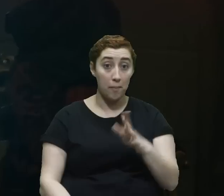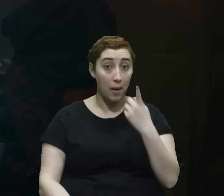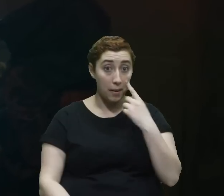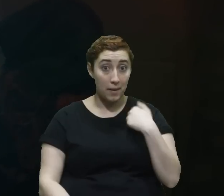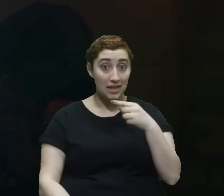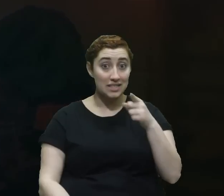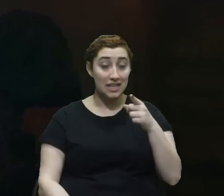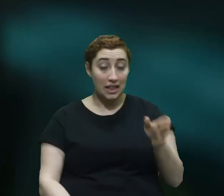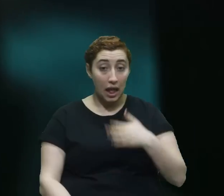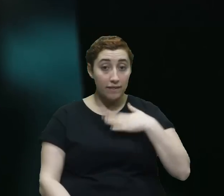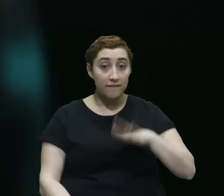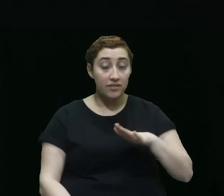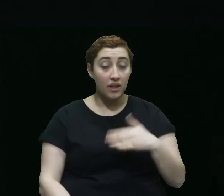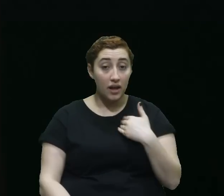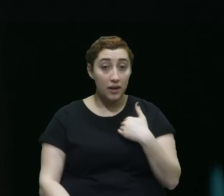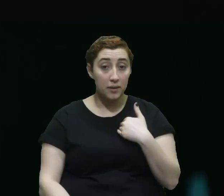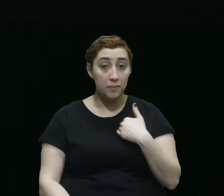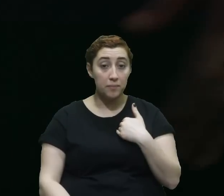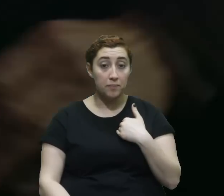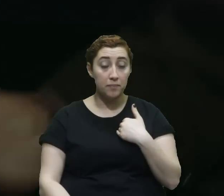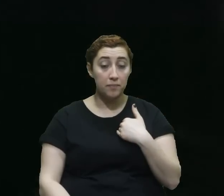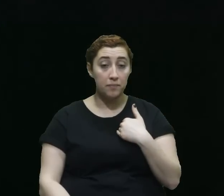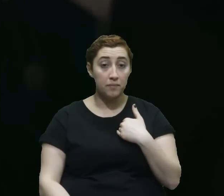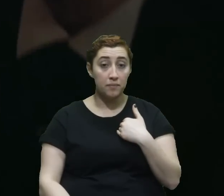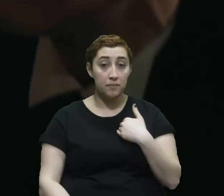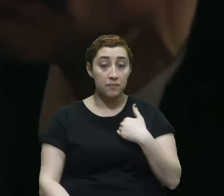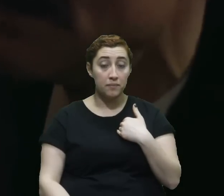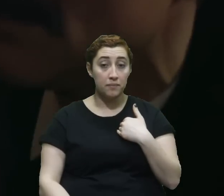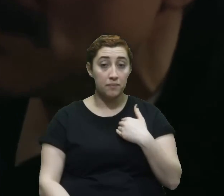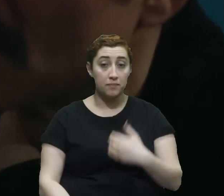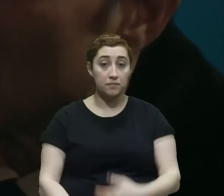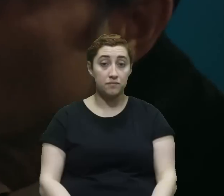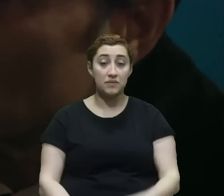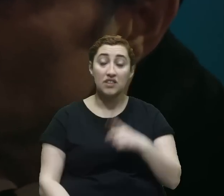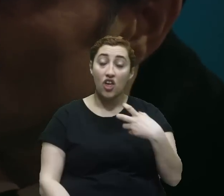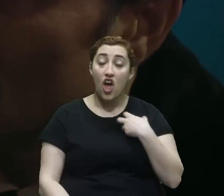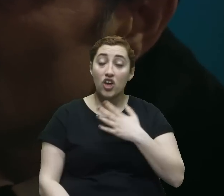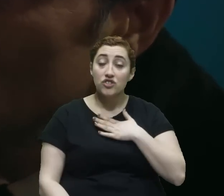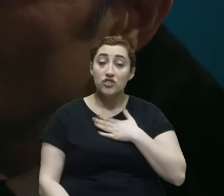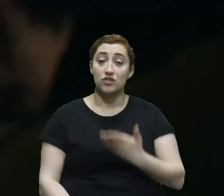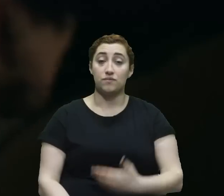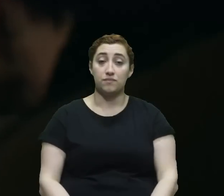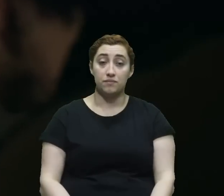bak ben senin yanındayım. Ellerini tutup önüne çömeldi. Sana aşığım.